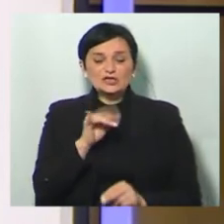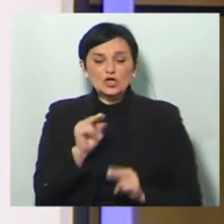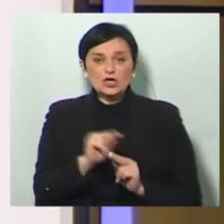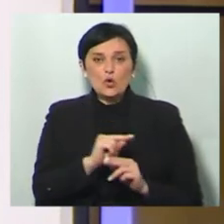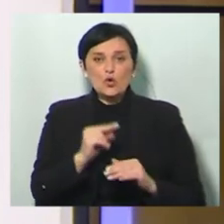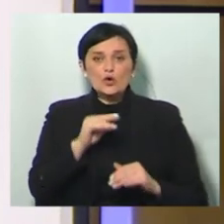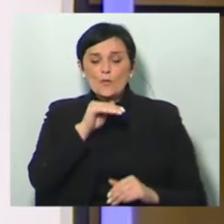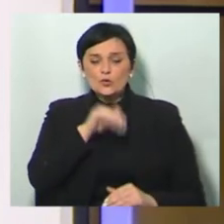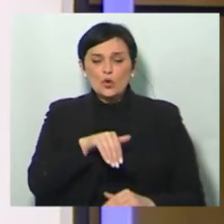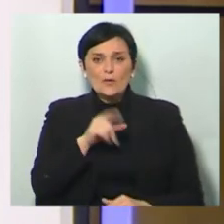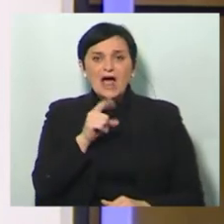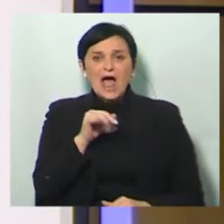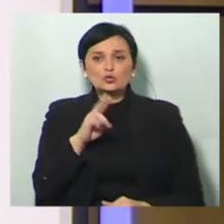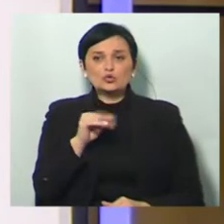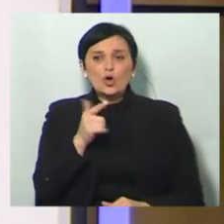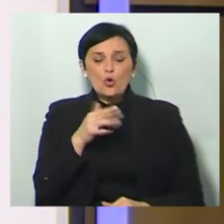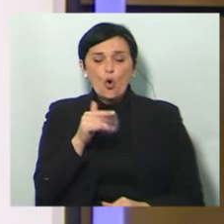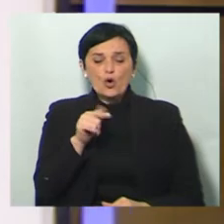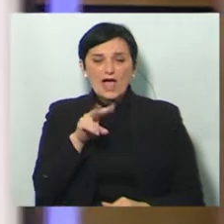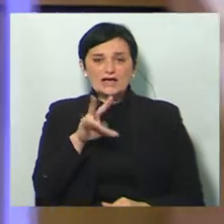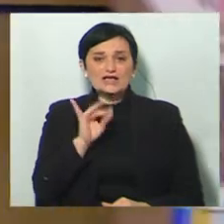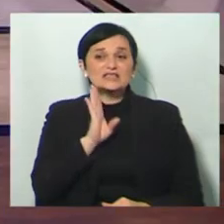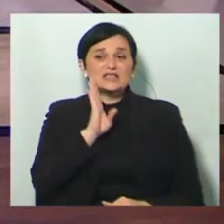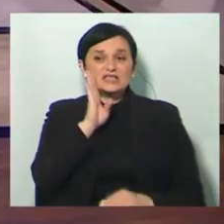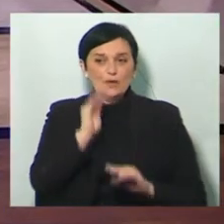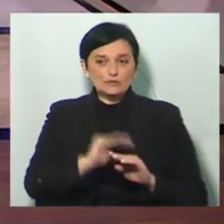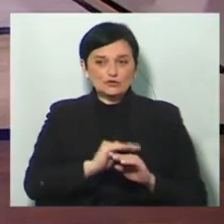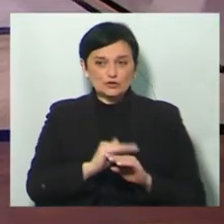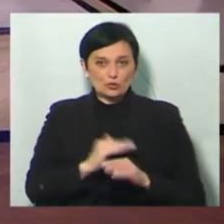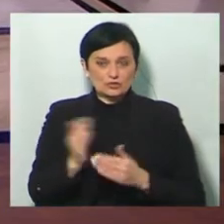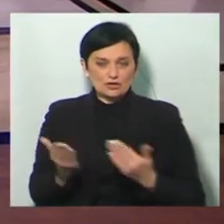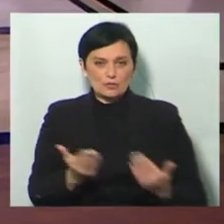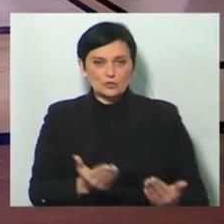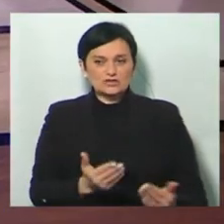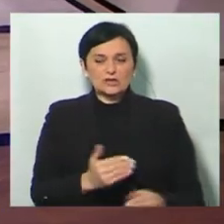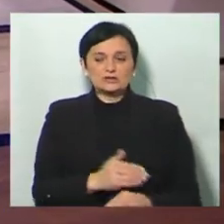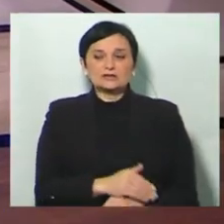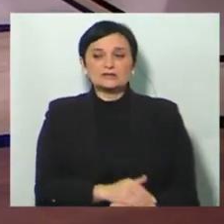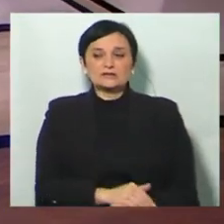თერაპევტი პროფესორი ქალბატონი ხათუნა გოგელია. დილამშვიდობის ხათუნა, მოგზანდით.